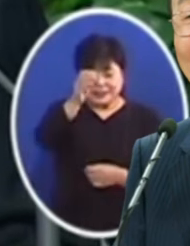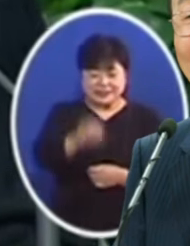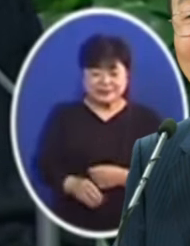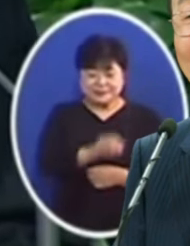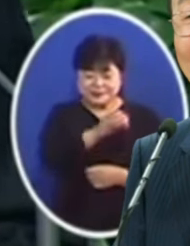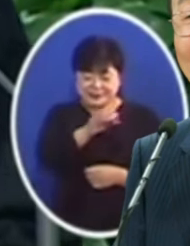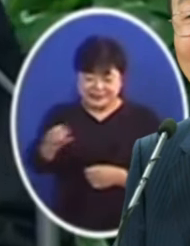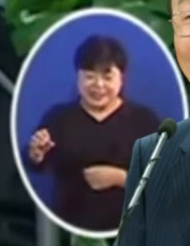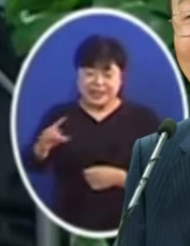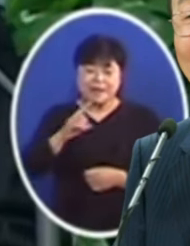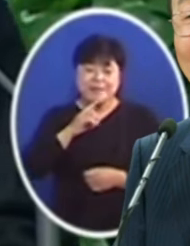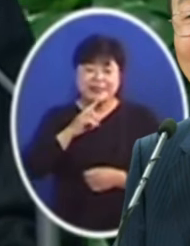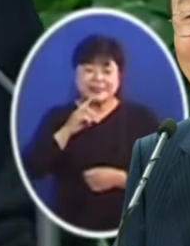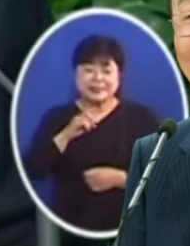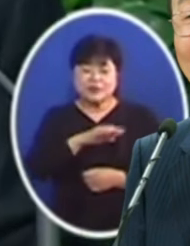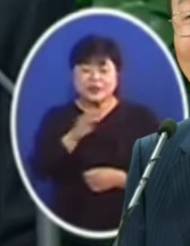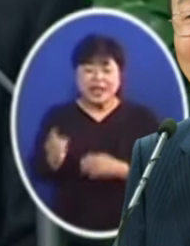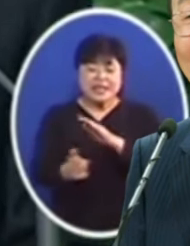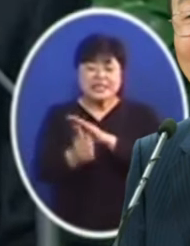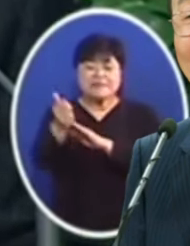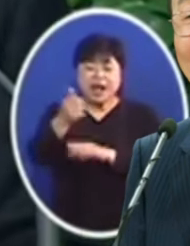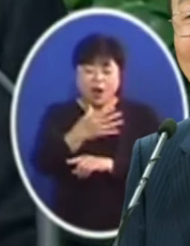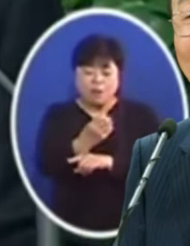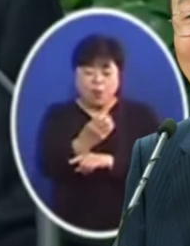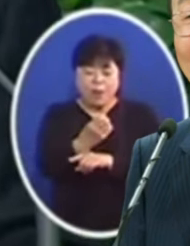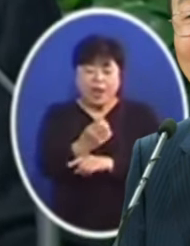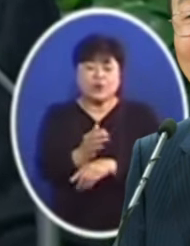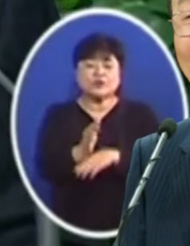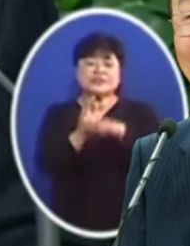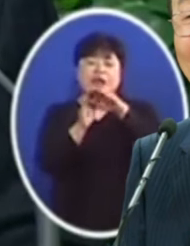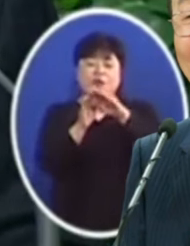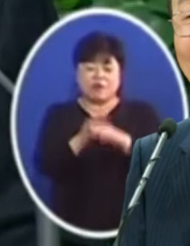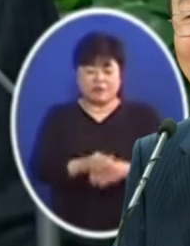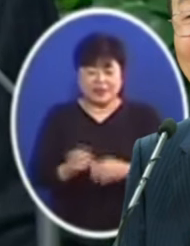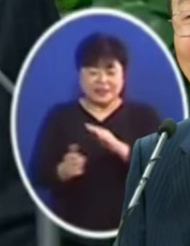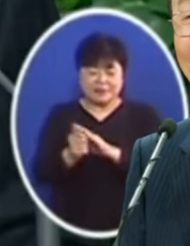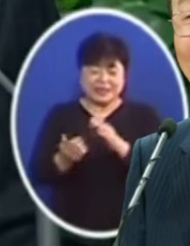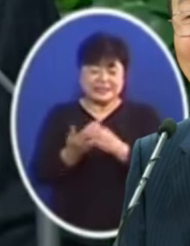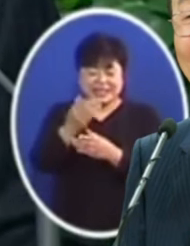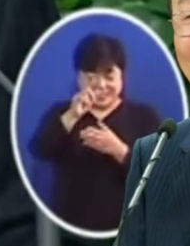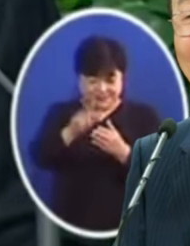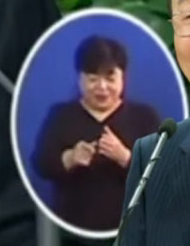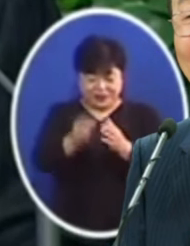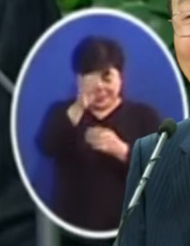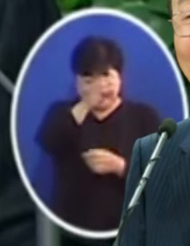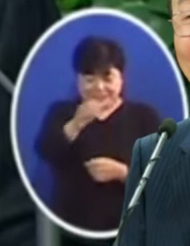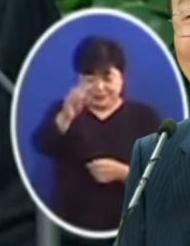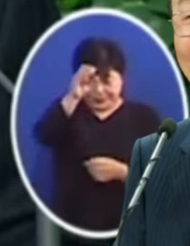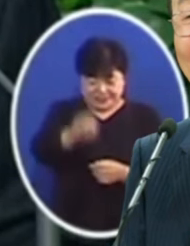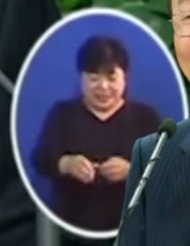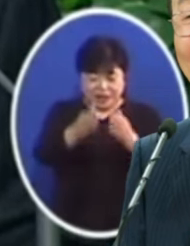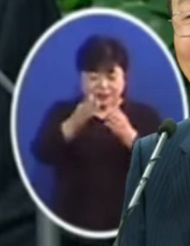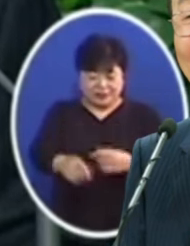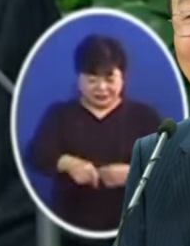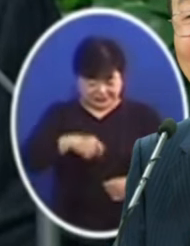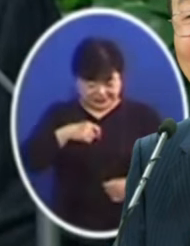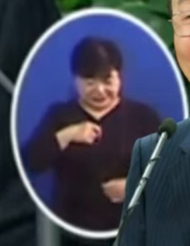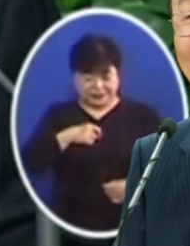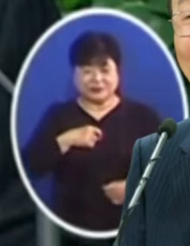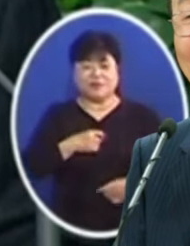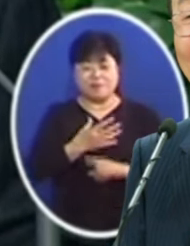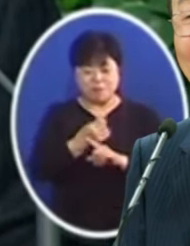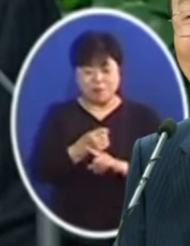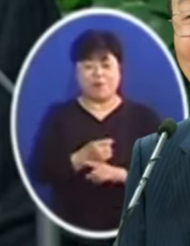십자가만이 우리에게 희망의 보배로서 채워주시는 것입니다. 희망이 생기면 십자가를 통하여 의로움은 보배,